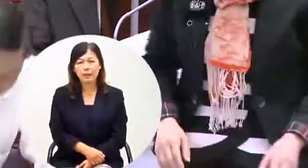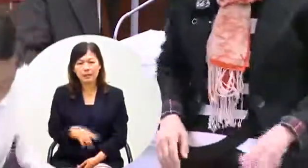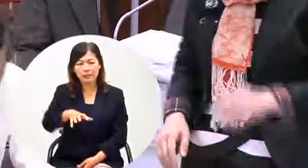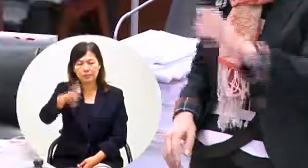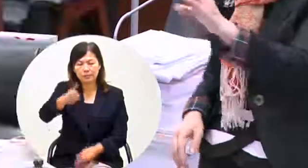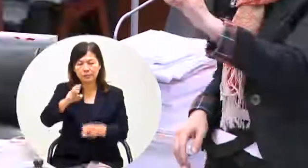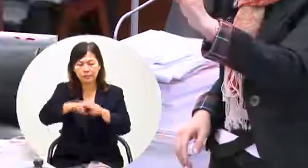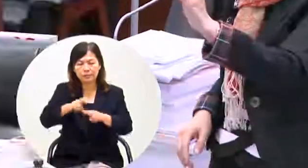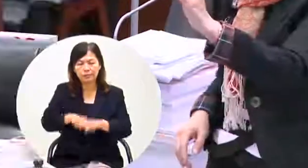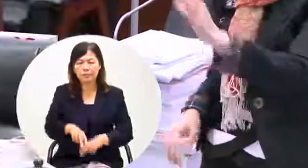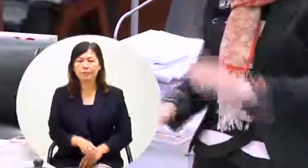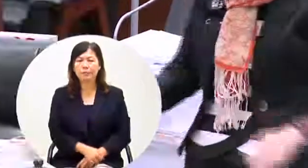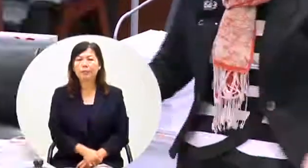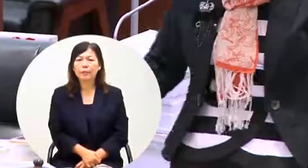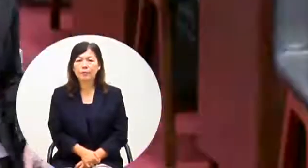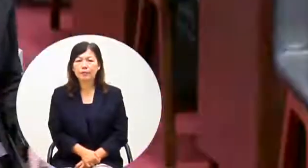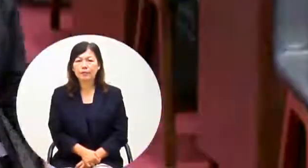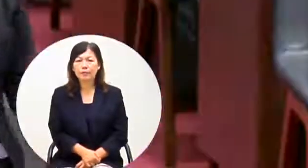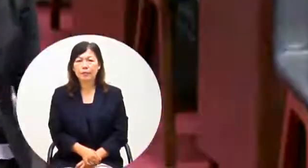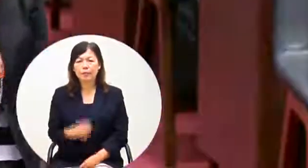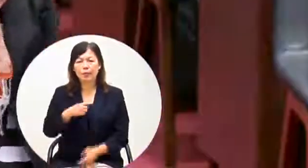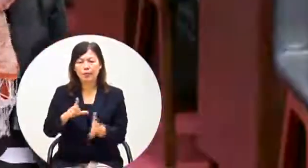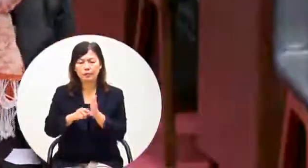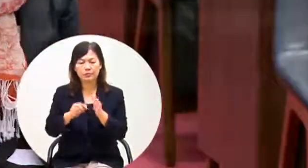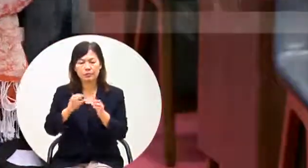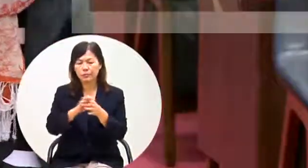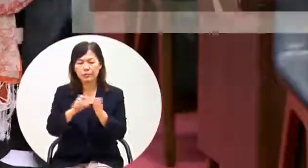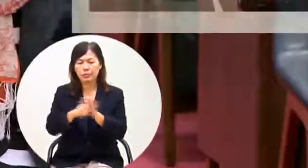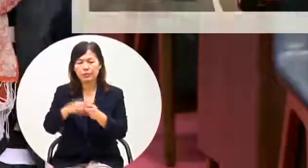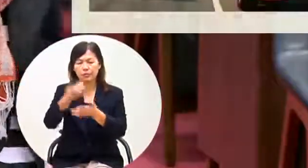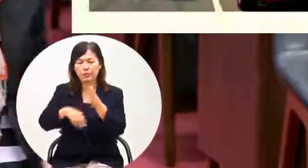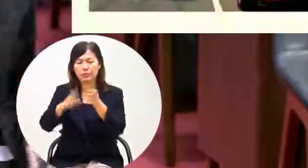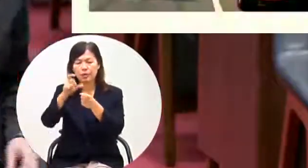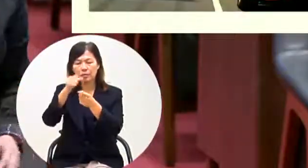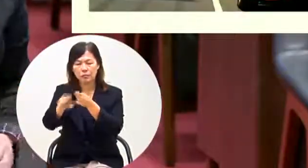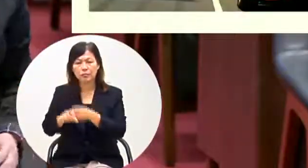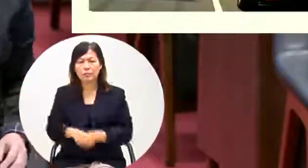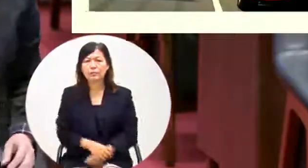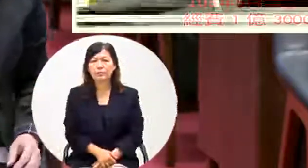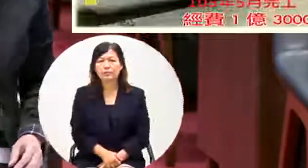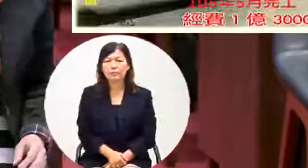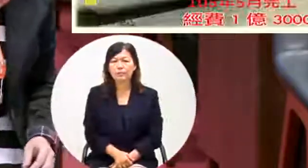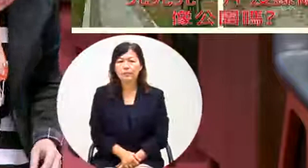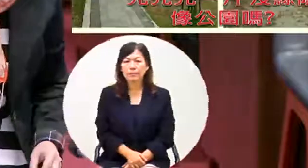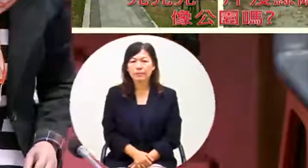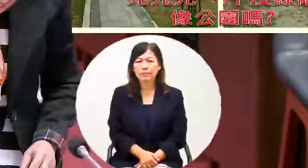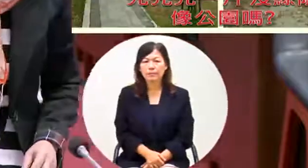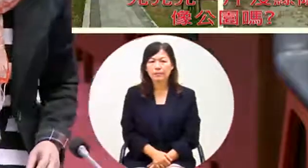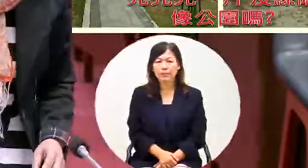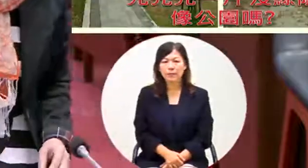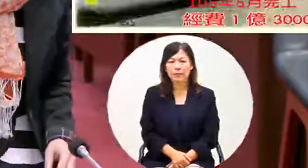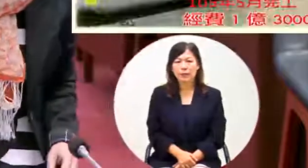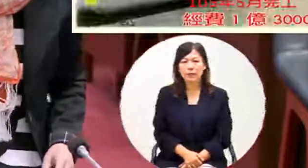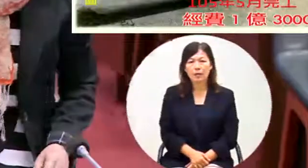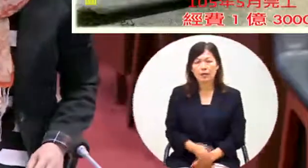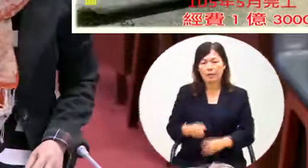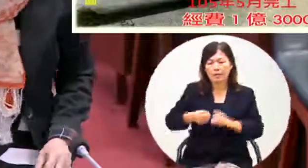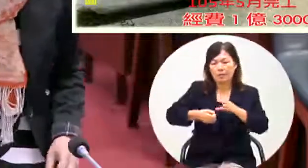本席的时间有限哦，只剩15分钟。来，我们来看一下那个 PowerPoint 哈。来，我们来看一